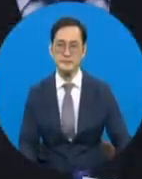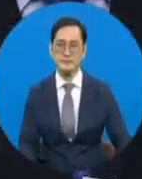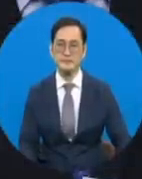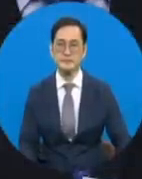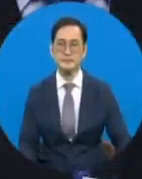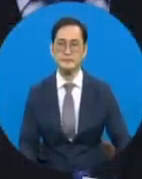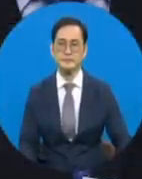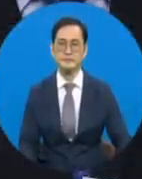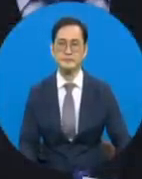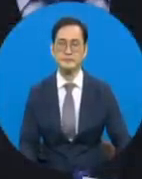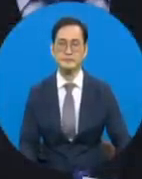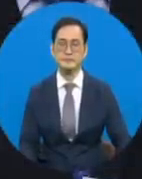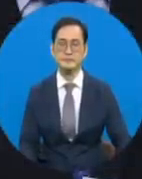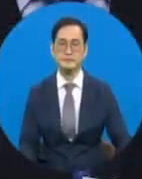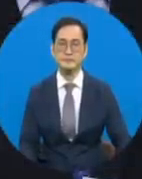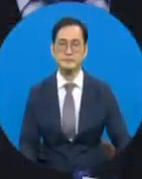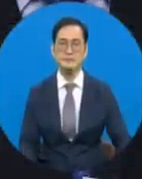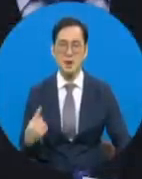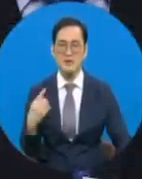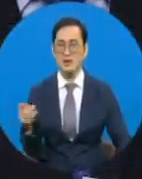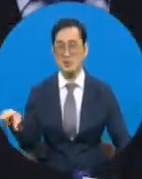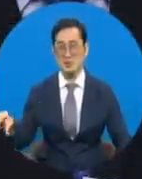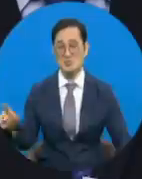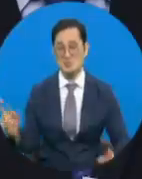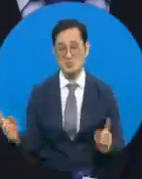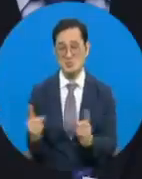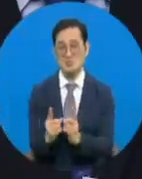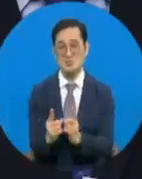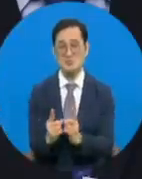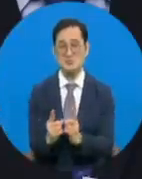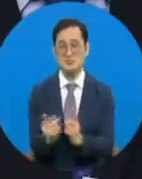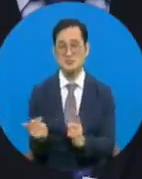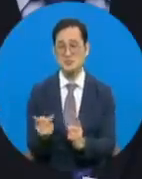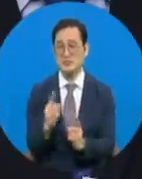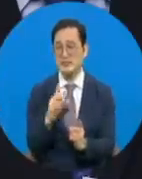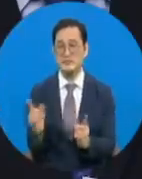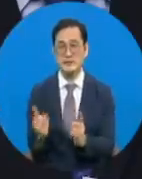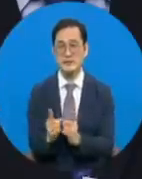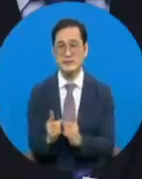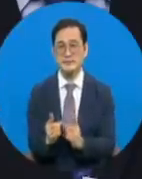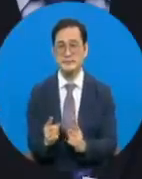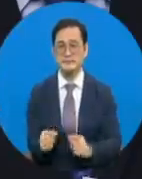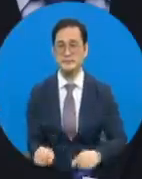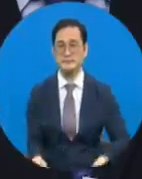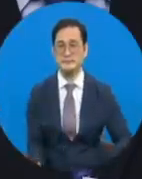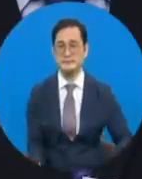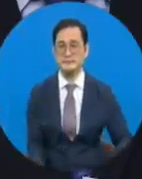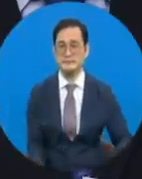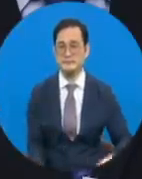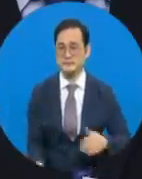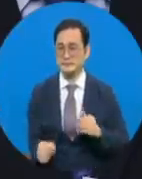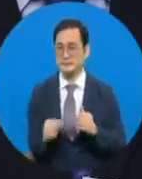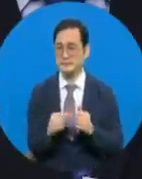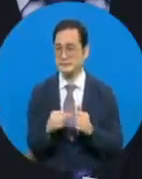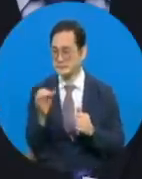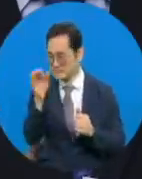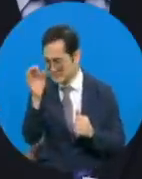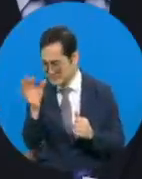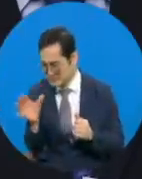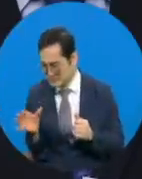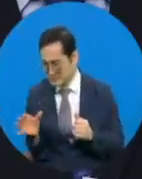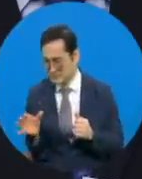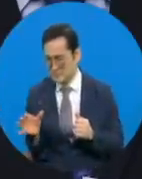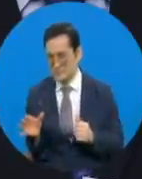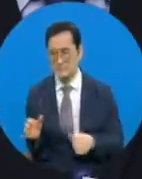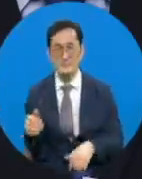대변인 어제 비공개로 만났습니다. 권칠승 대변인이 사과를 했는데 이렇게 최 전 함장은 얘기를